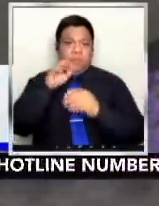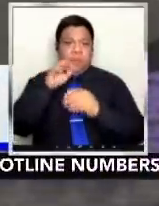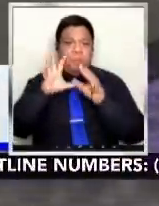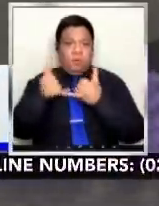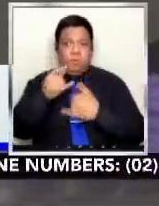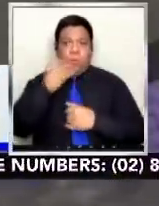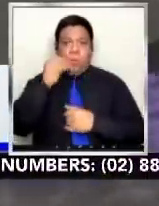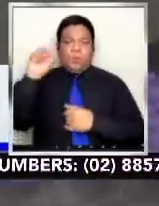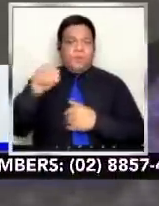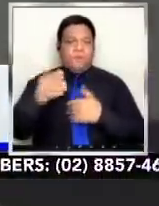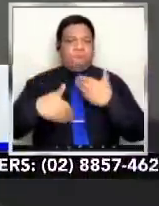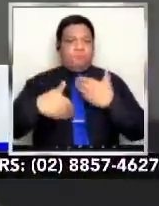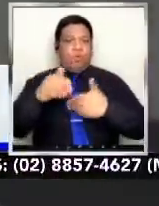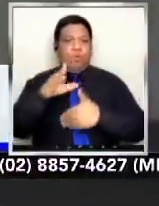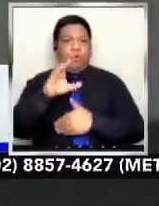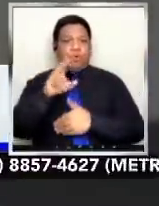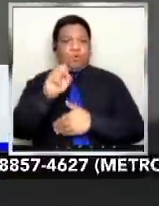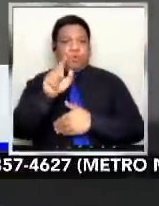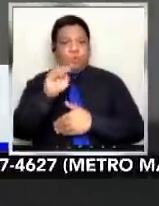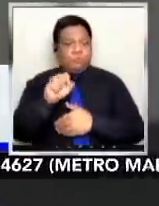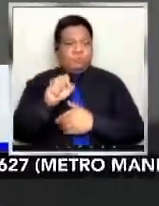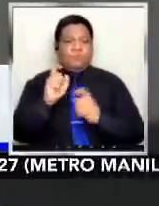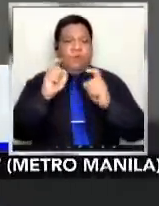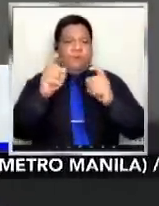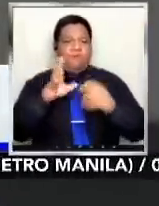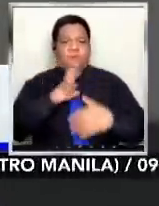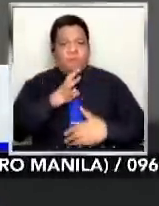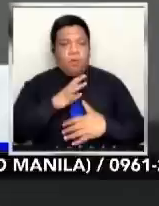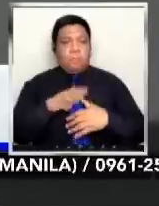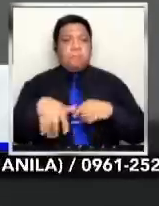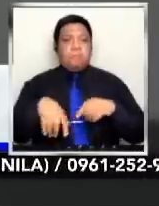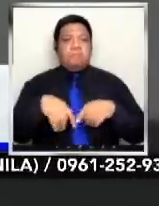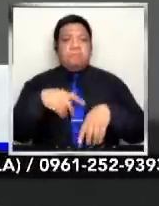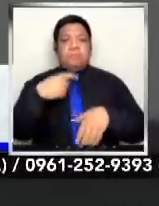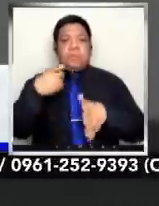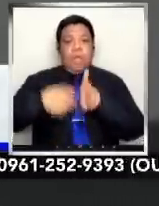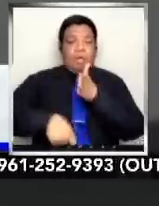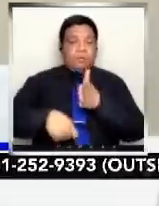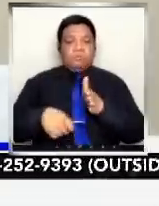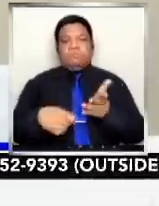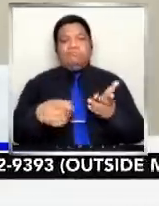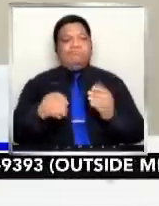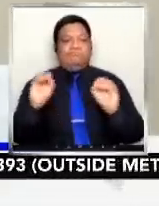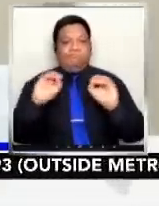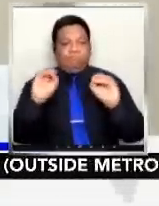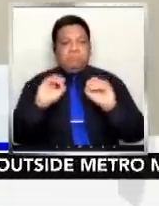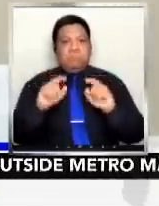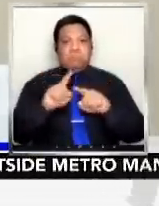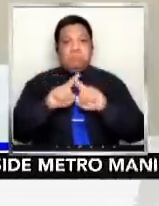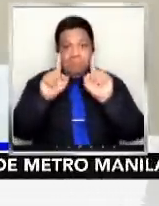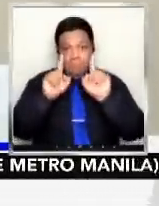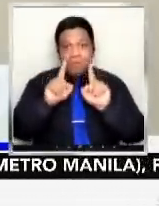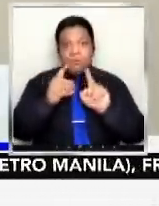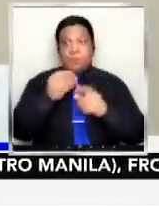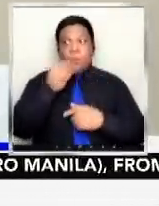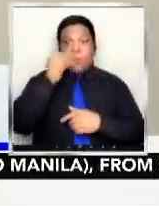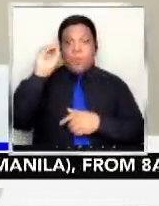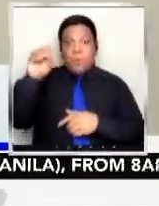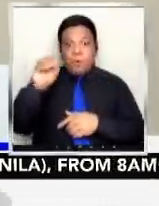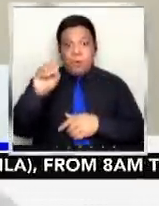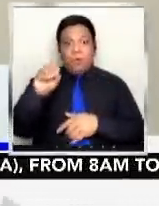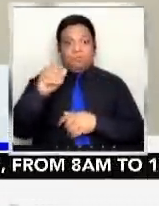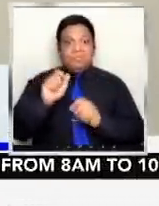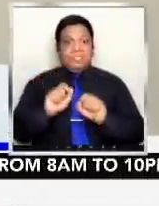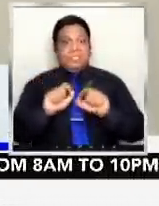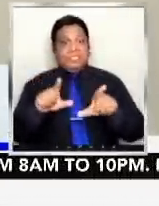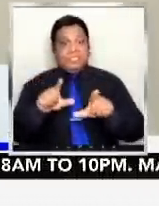ito papatawa ng buwis, pero bawal daw ibenta o gawing commercial items ang bakuna. Yun po ang limitation that they should not have a profit